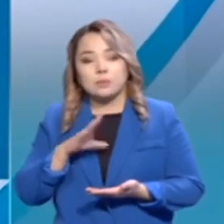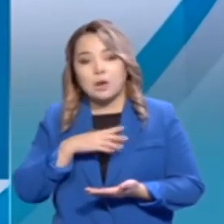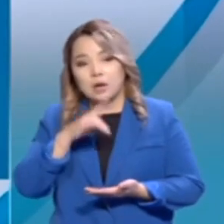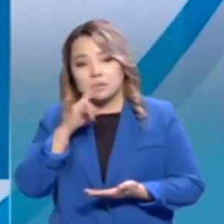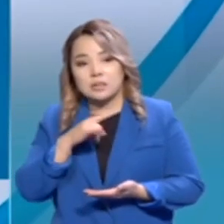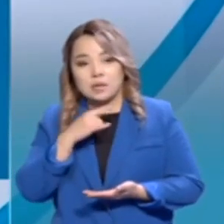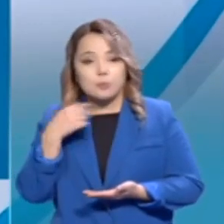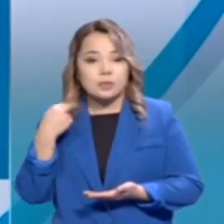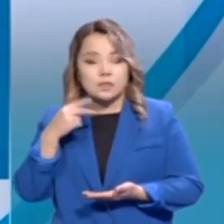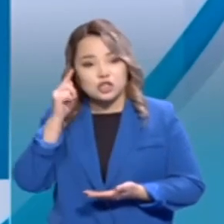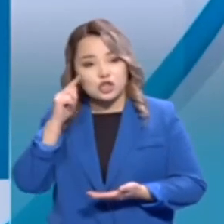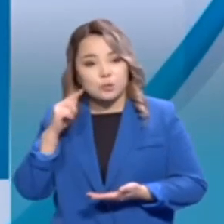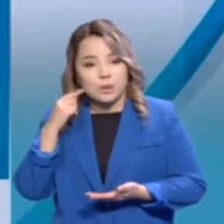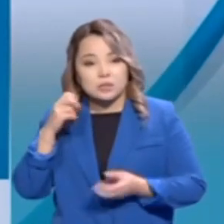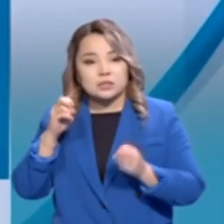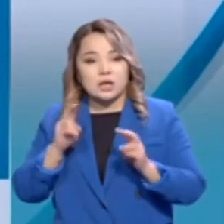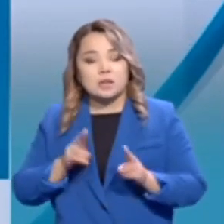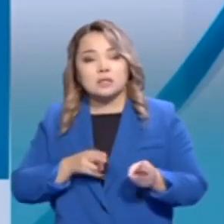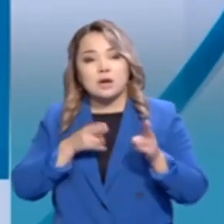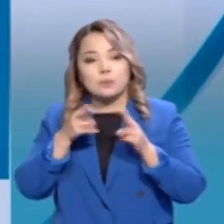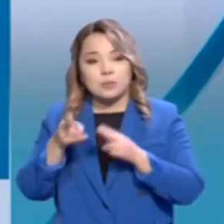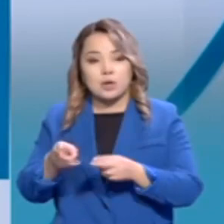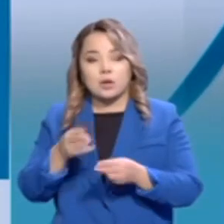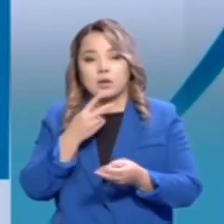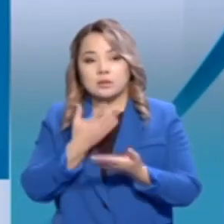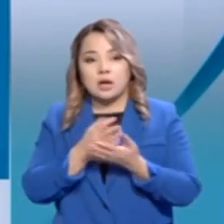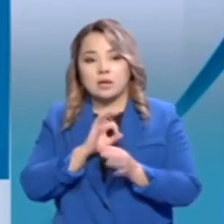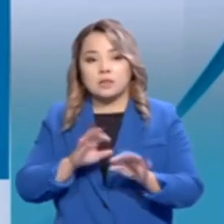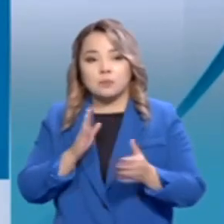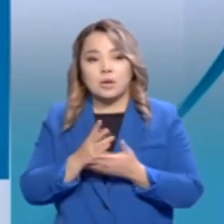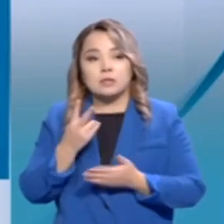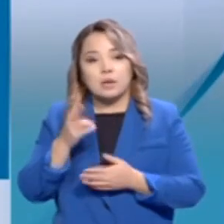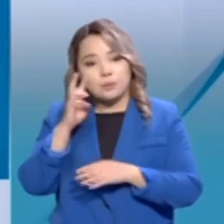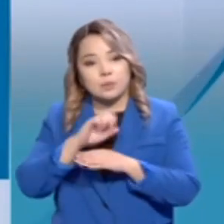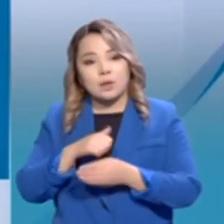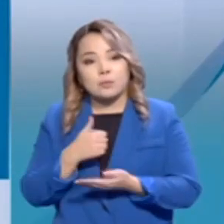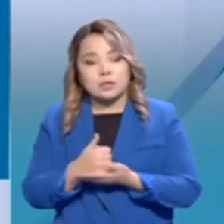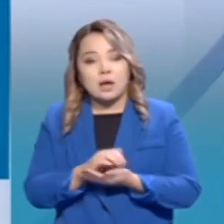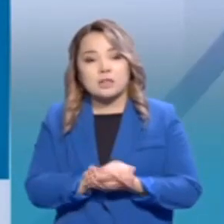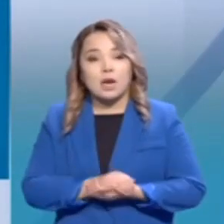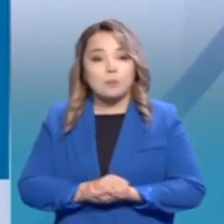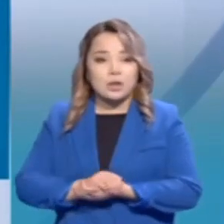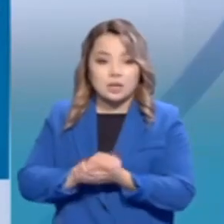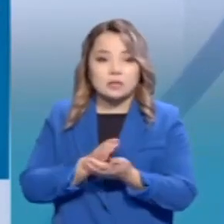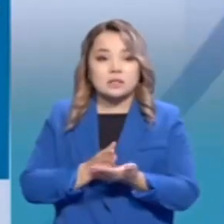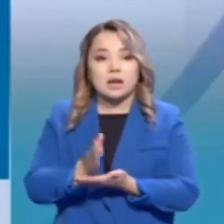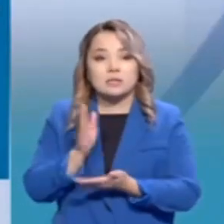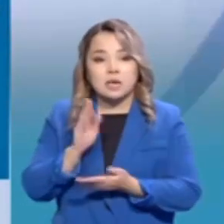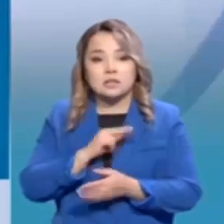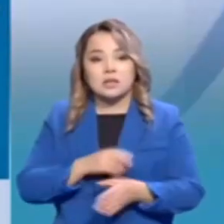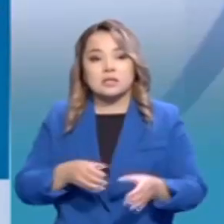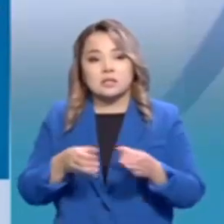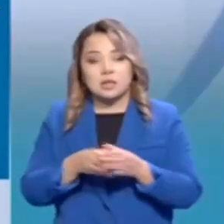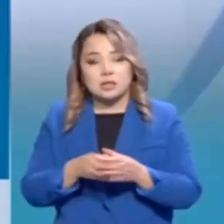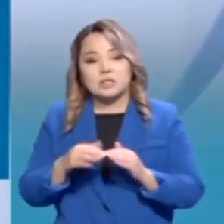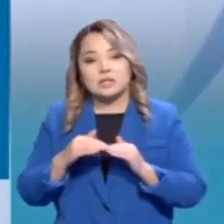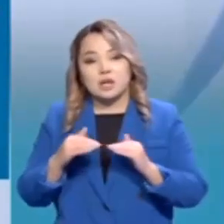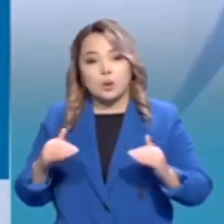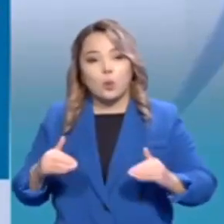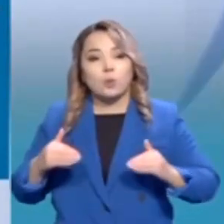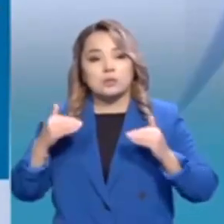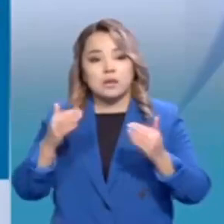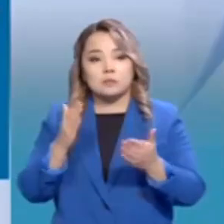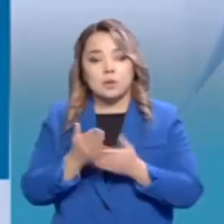президенті Азербайджанға ресми сапармен барғанын атап өткен. Екі мемлекет арасындағы ынтымақтастық стратегиялық серіктестік деңгейіне